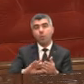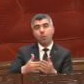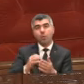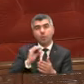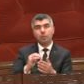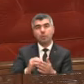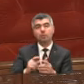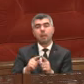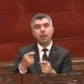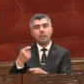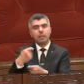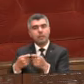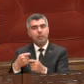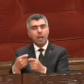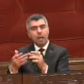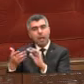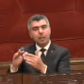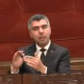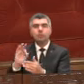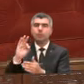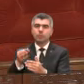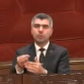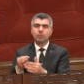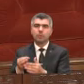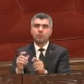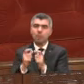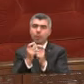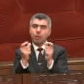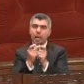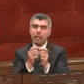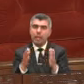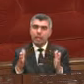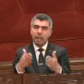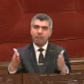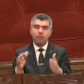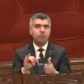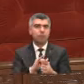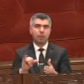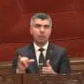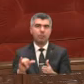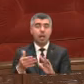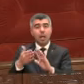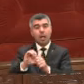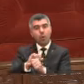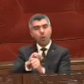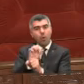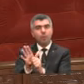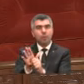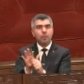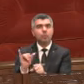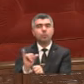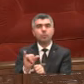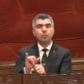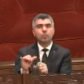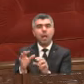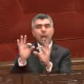يدير التجاره الالكترونيه، حتى ما منحاصرش على الشركات الكبرى. في الكوفيد فاش وقع لنا الحجر الصحي، عدد